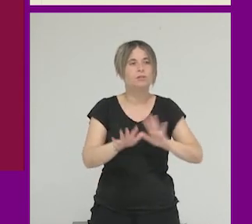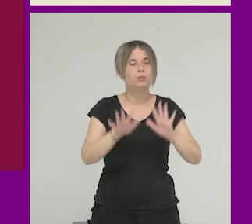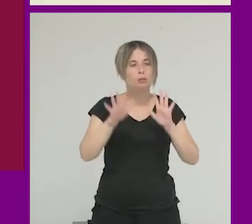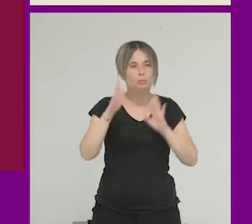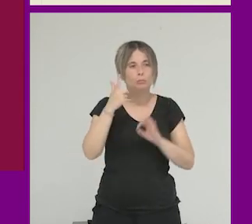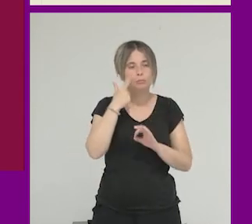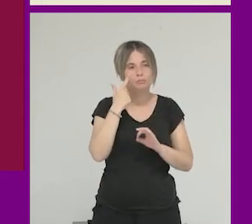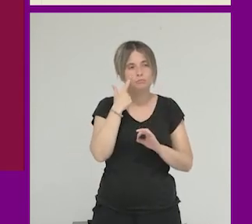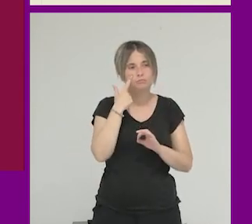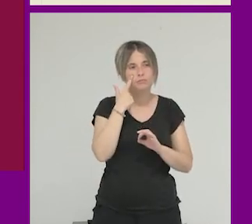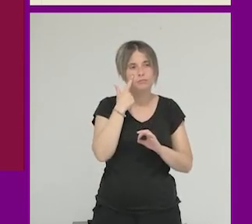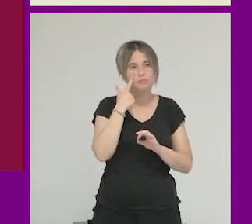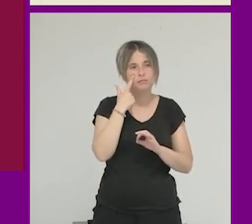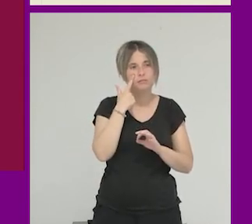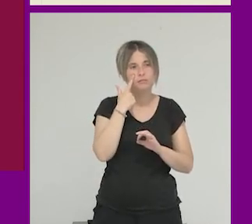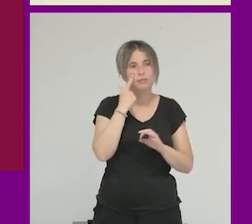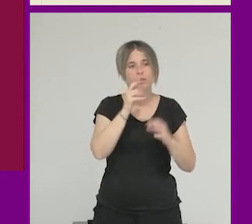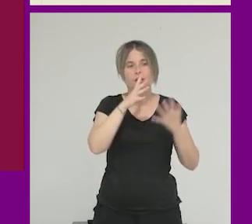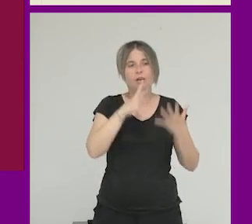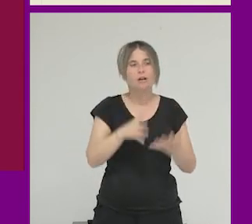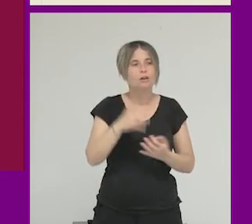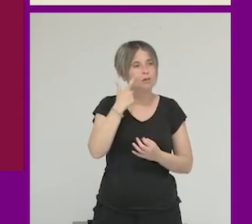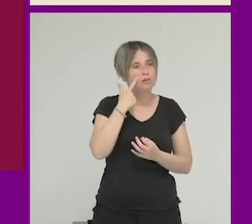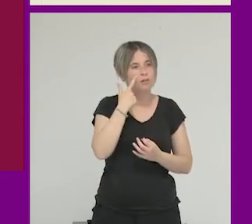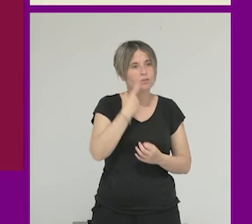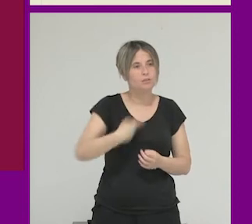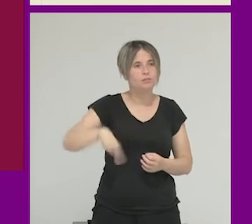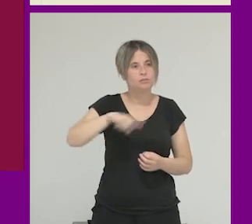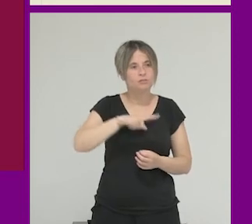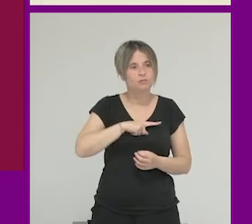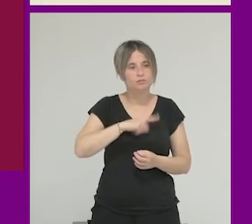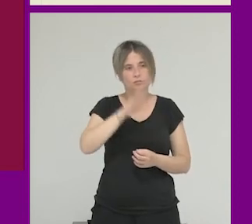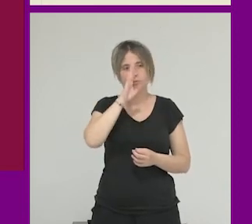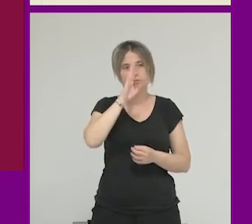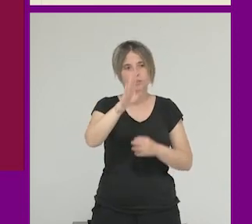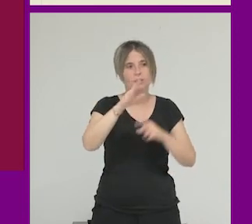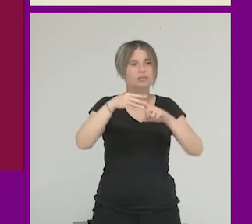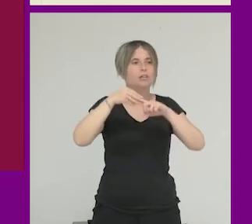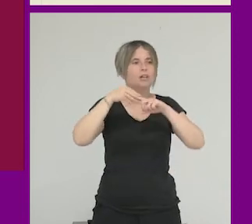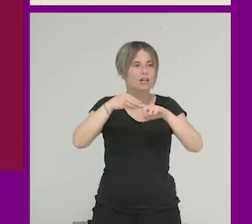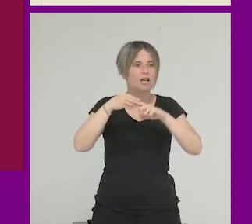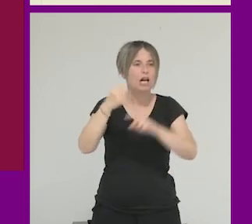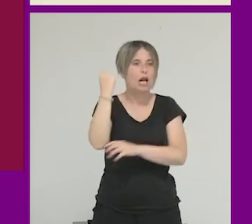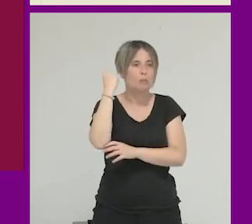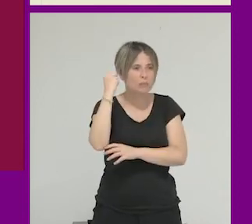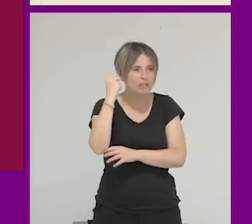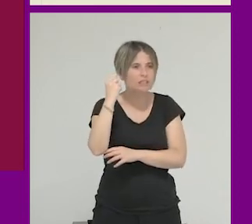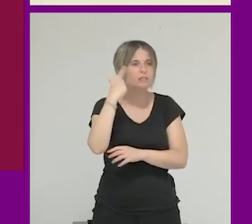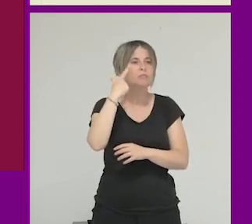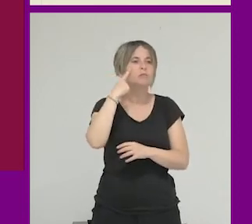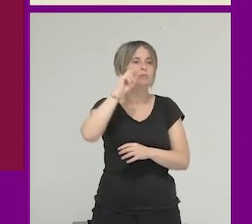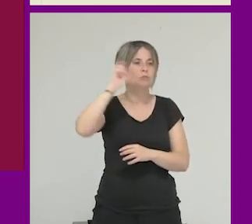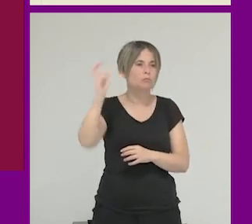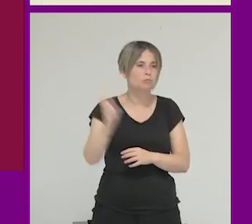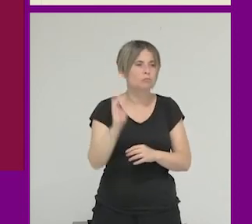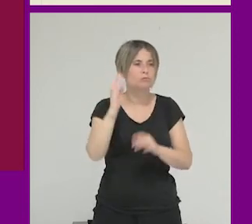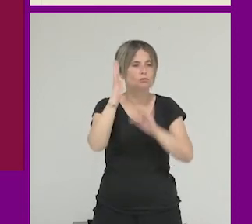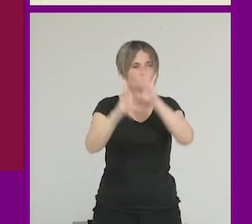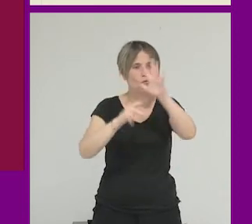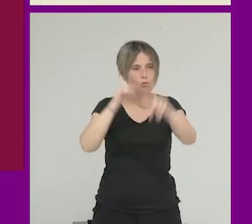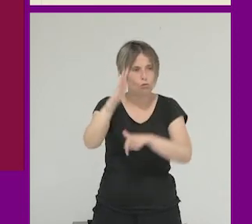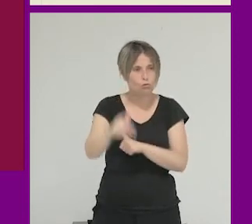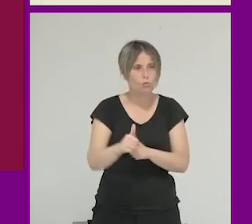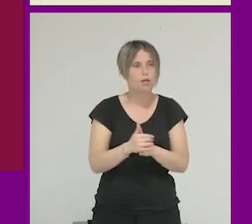baina bebai gaur egun ez gara daude soilik patriarkatuan, kapitalismoan bebai, eta gehi hitza bebai lapurtuta izaten ari da,